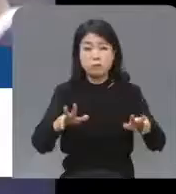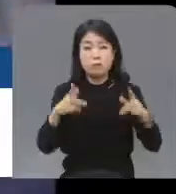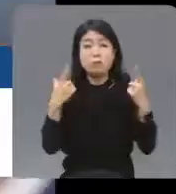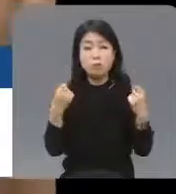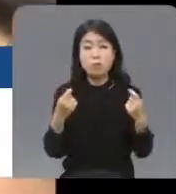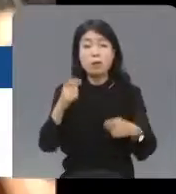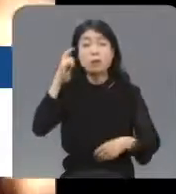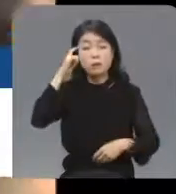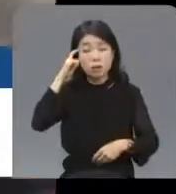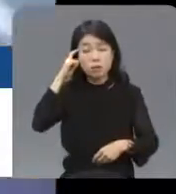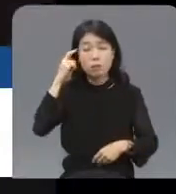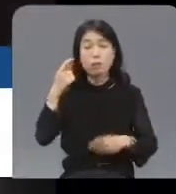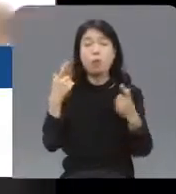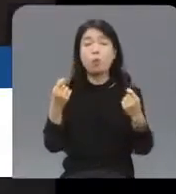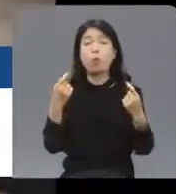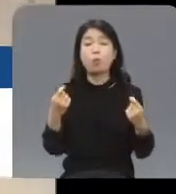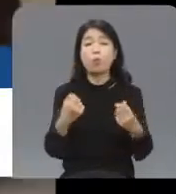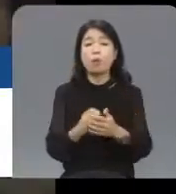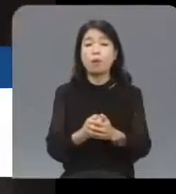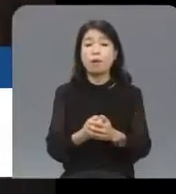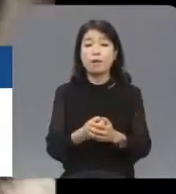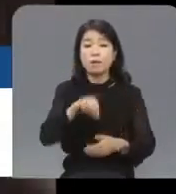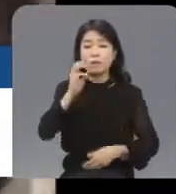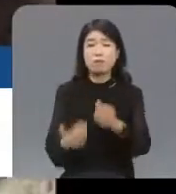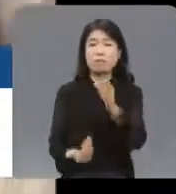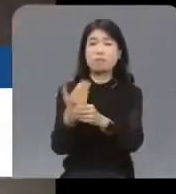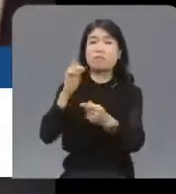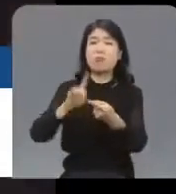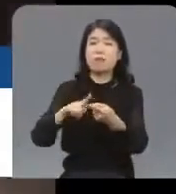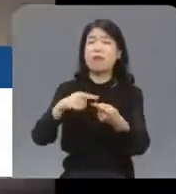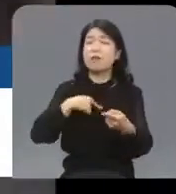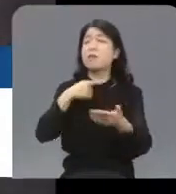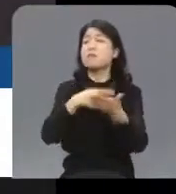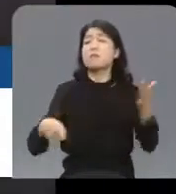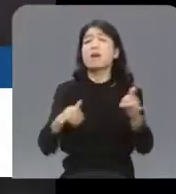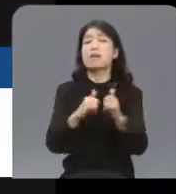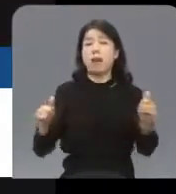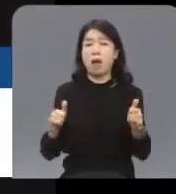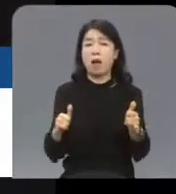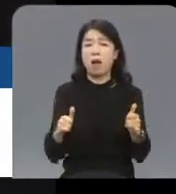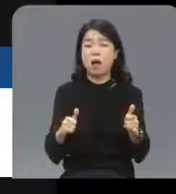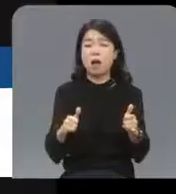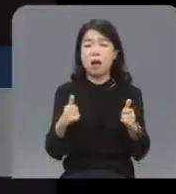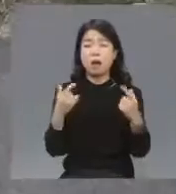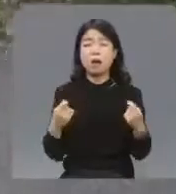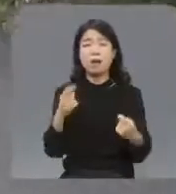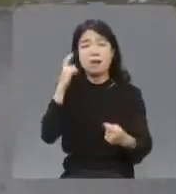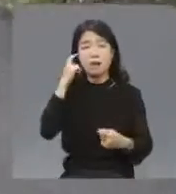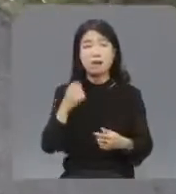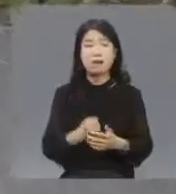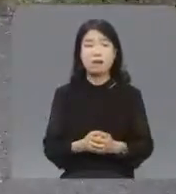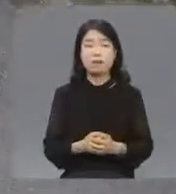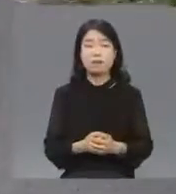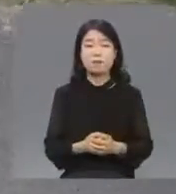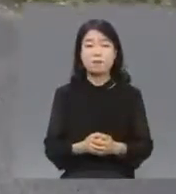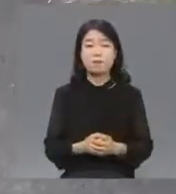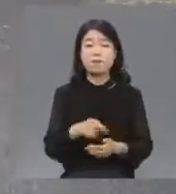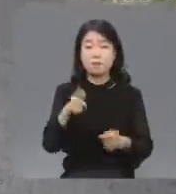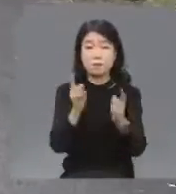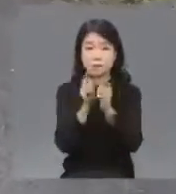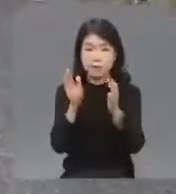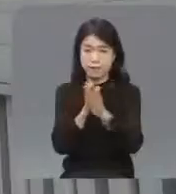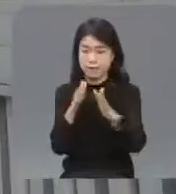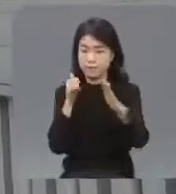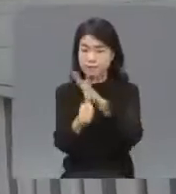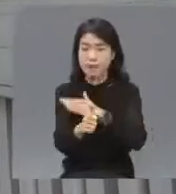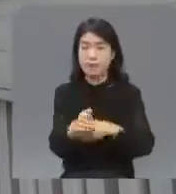하는 생각은 가지고 있습니다. 광주 사태에 대한 희생양이다. 정호영 씨를 직접